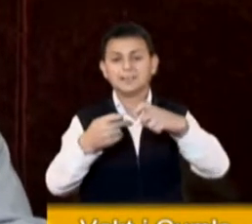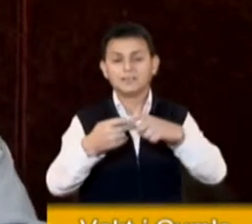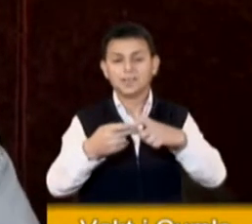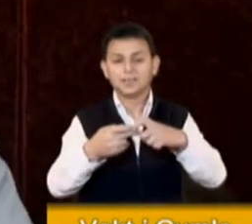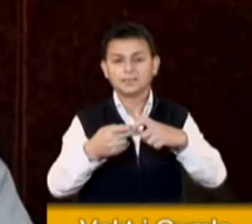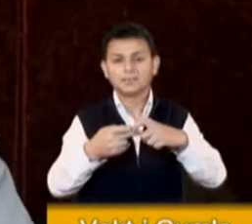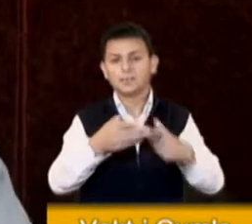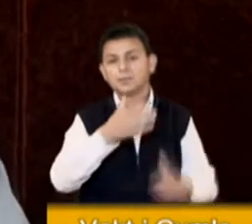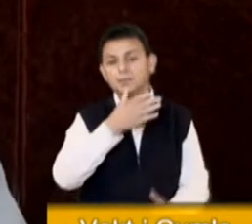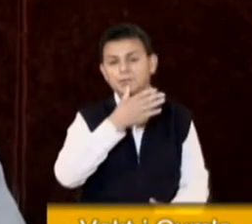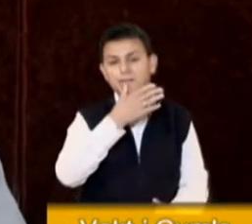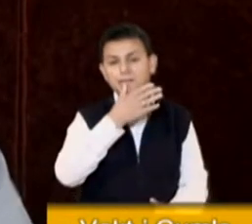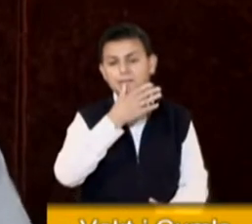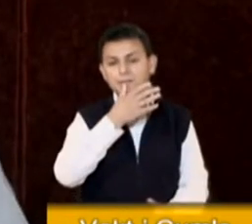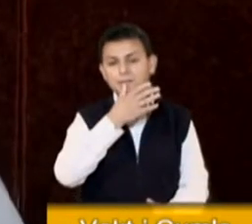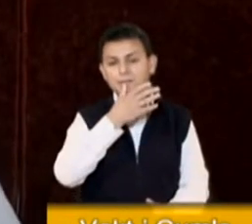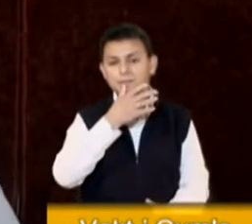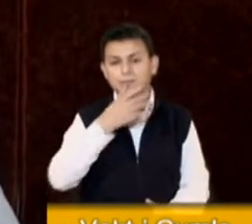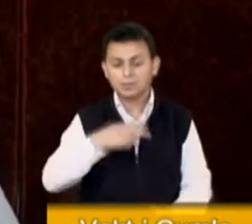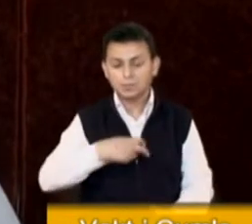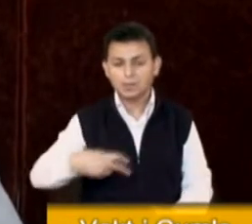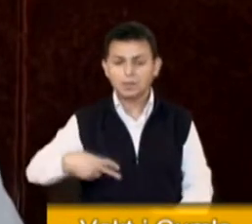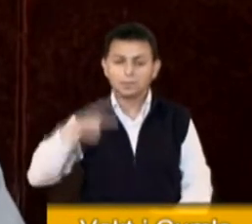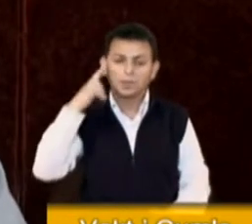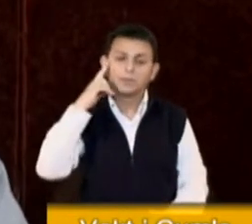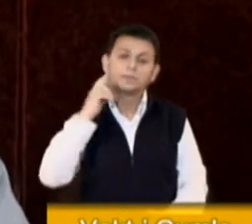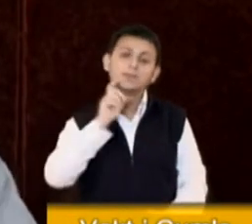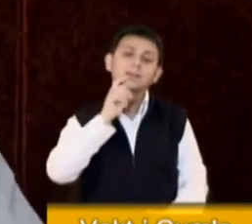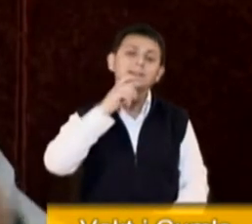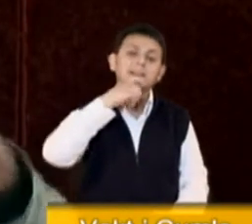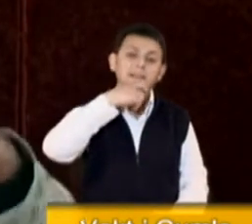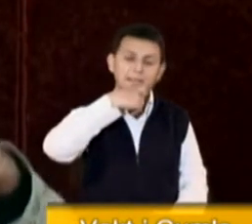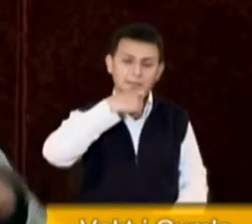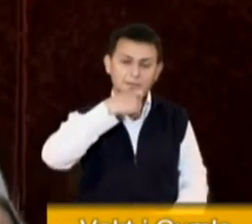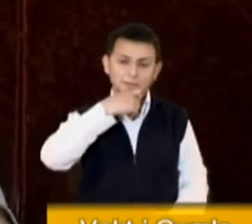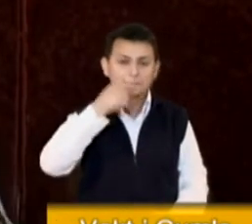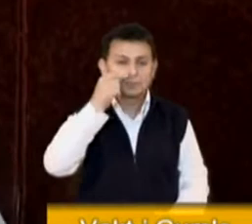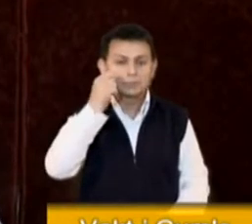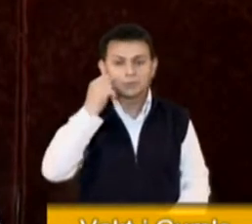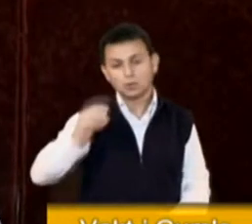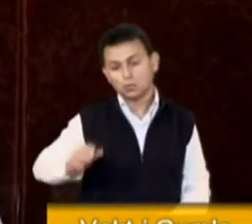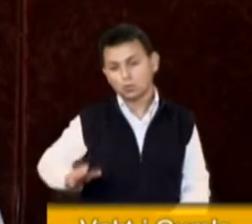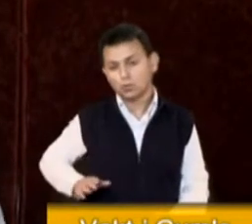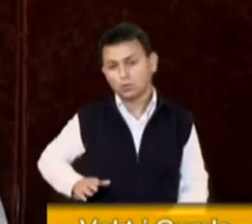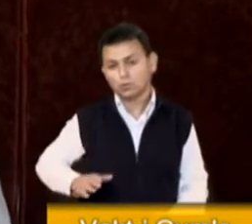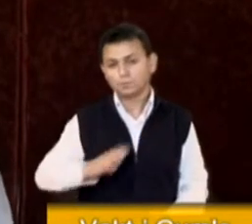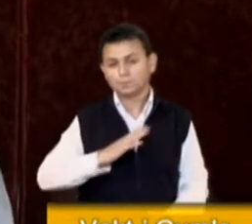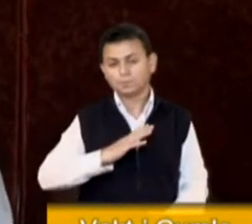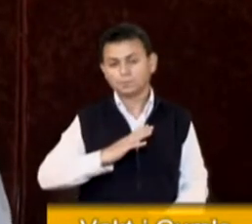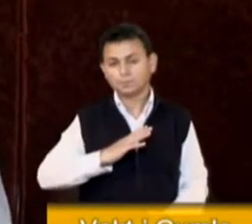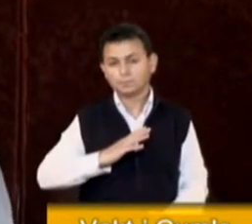muhteremler, uçan Cafer. Efendimiz Aleyhisselatü Vesselam Cafer'in kesilen iki koluna